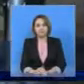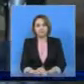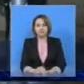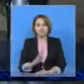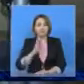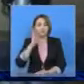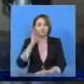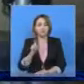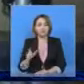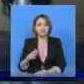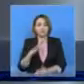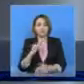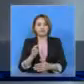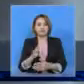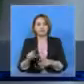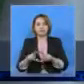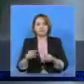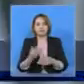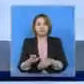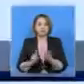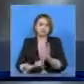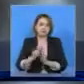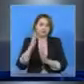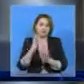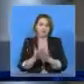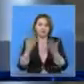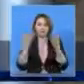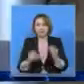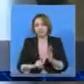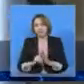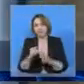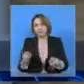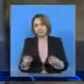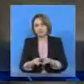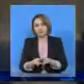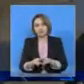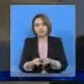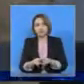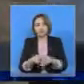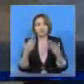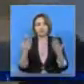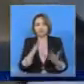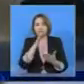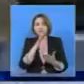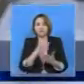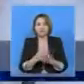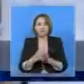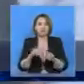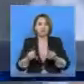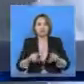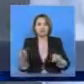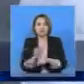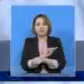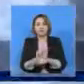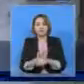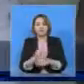Утро посетителей реабилитационного центра, запустившегося на днях, начинается примерно таким образом. В настоящее время в учреждении получают